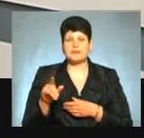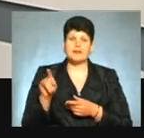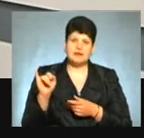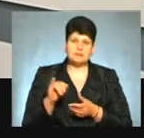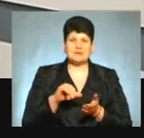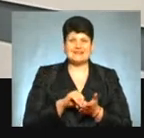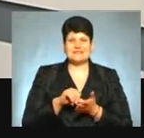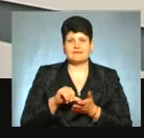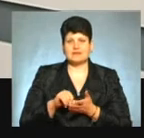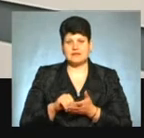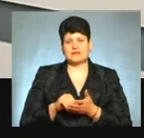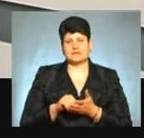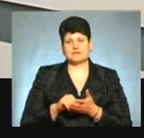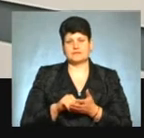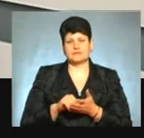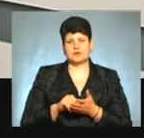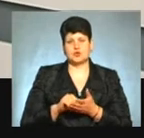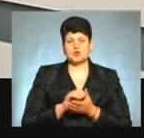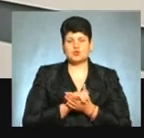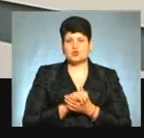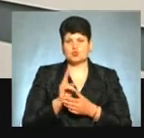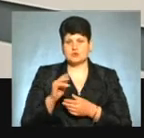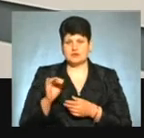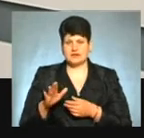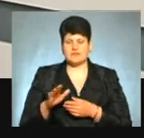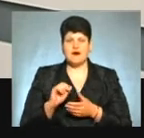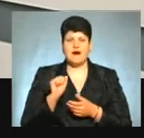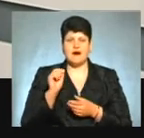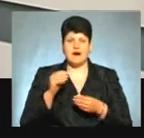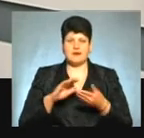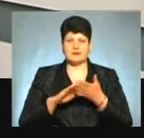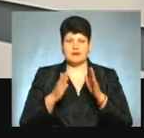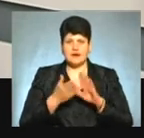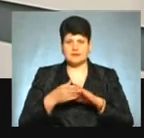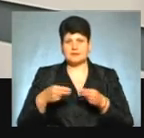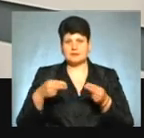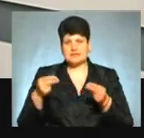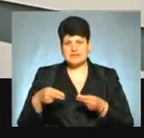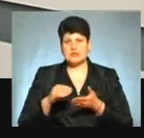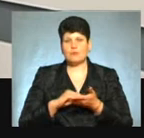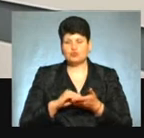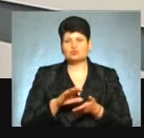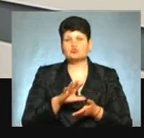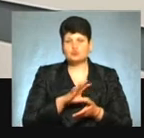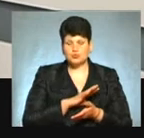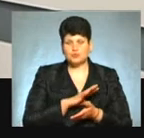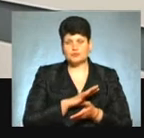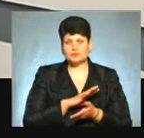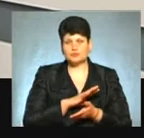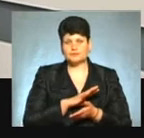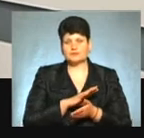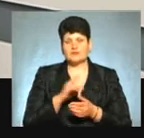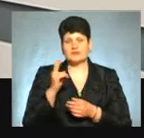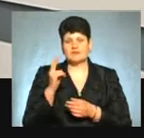представники союзників. Сам по собі акт підписання, тепер вже повторного, відбувся в